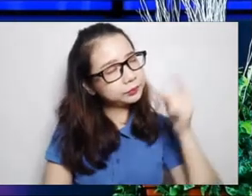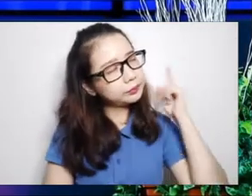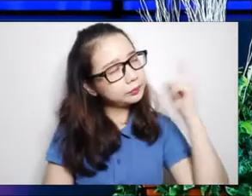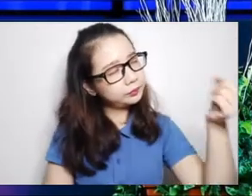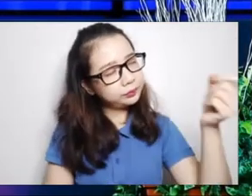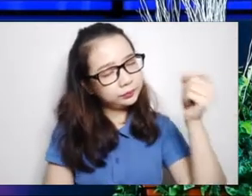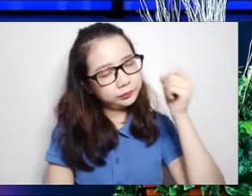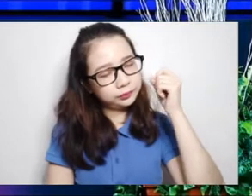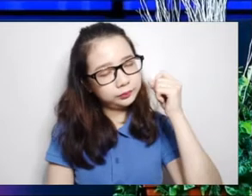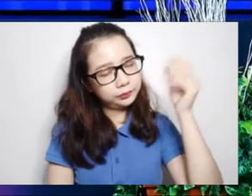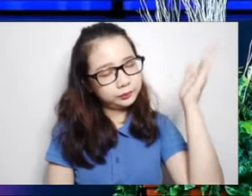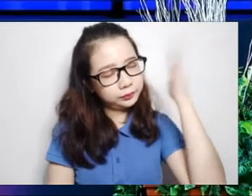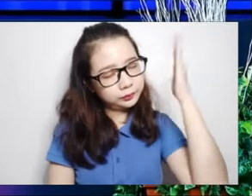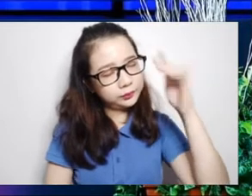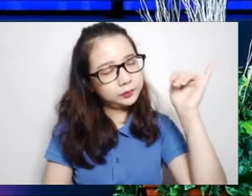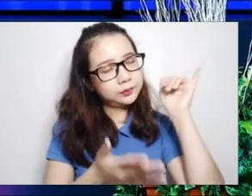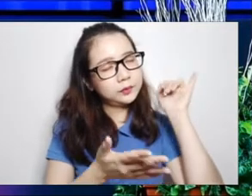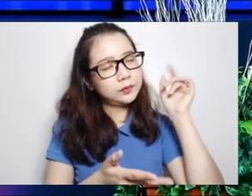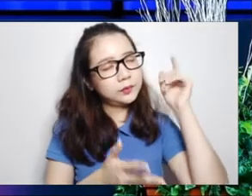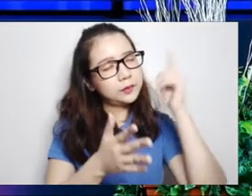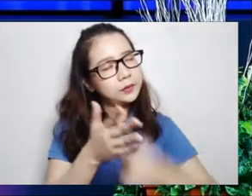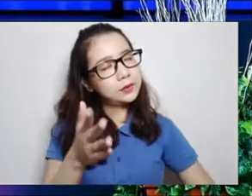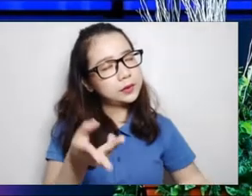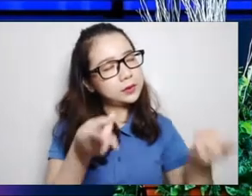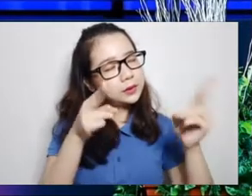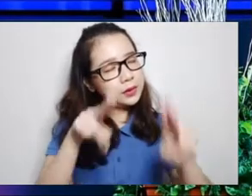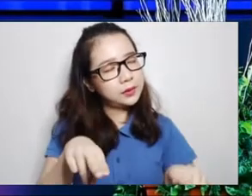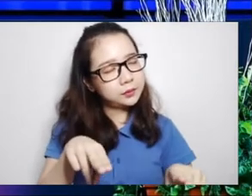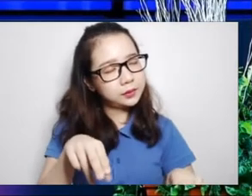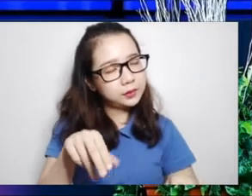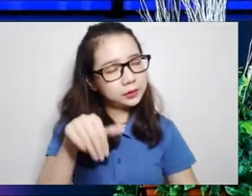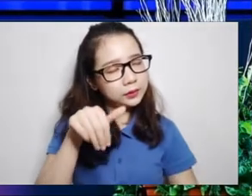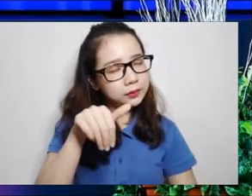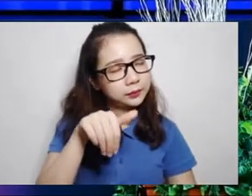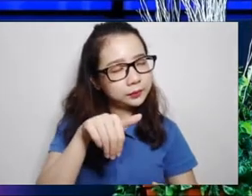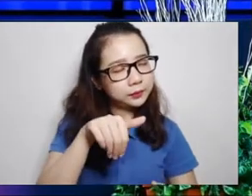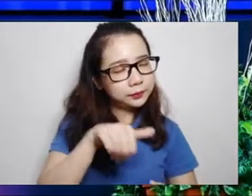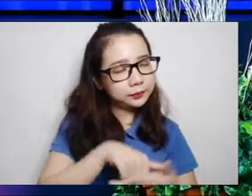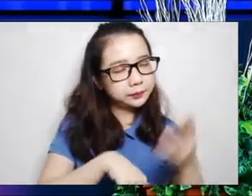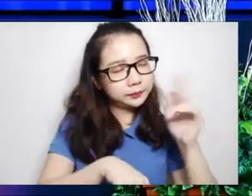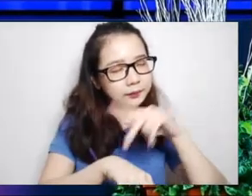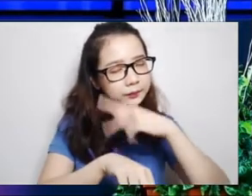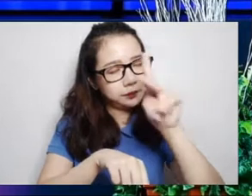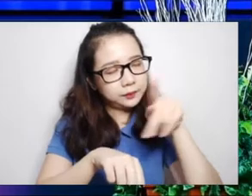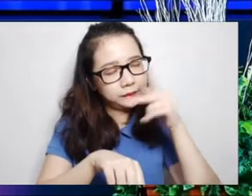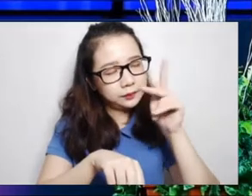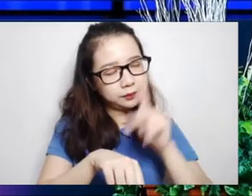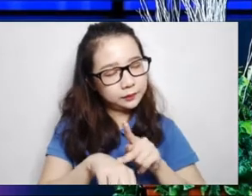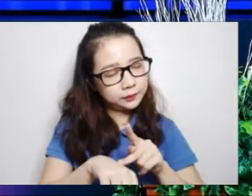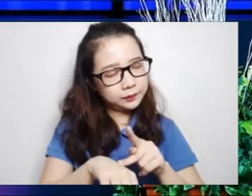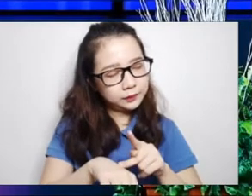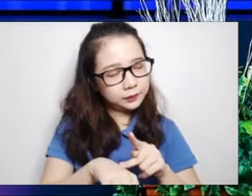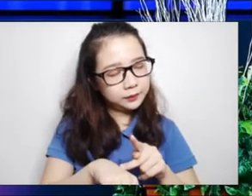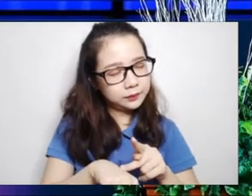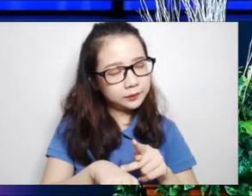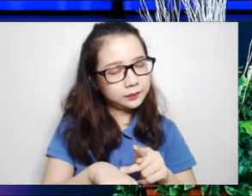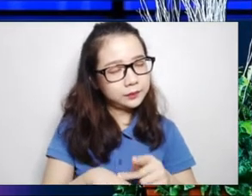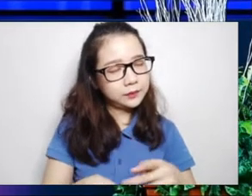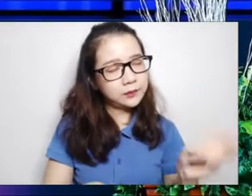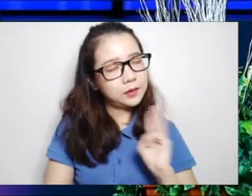Panginoon. Lord, you know exactly what's happening in our nation right now. Kung paano po kami